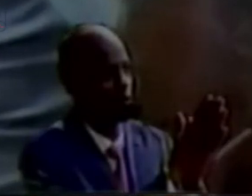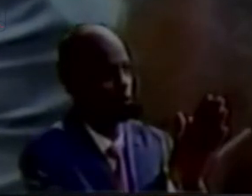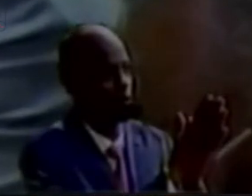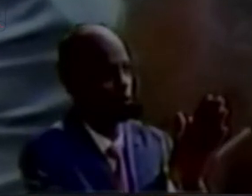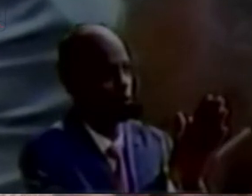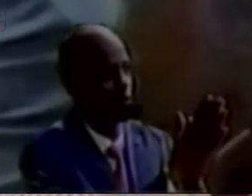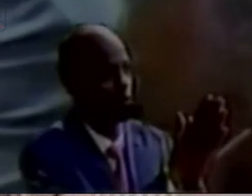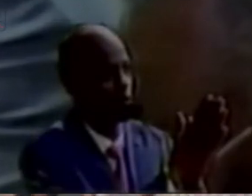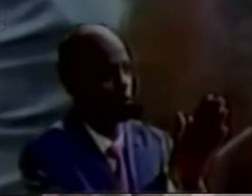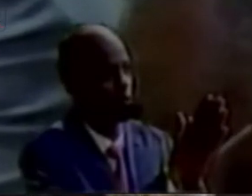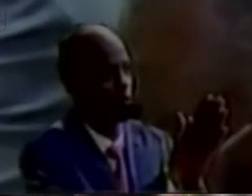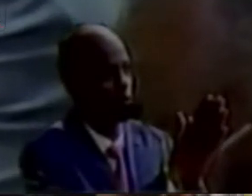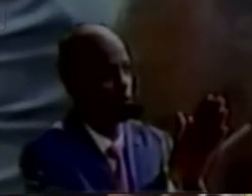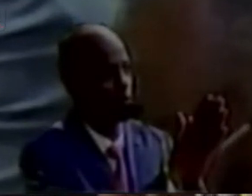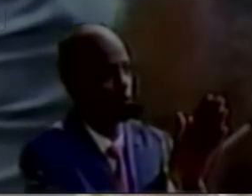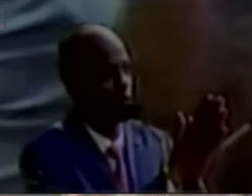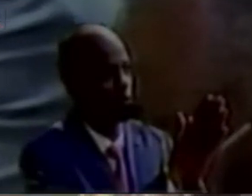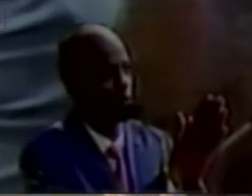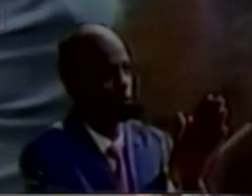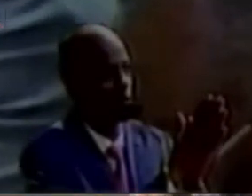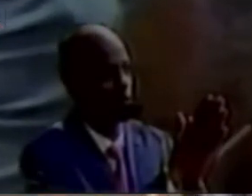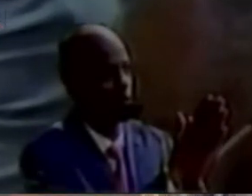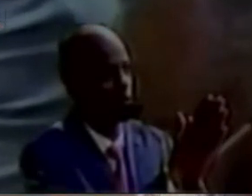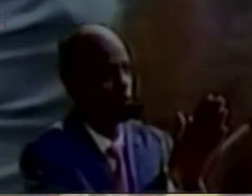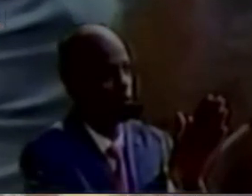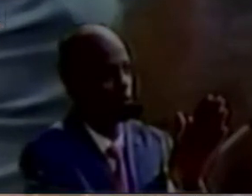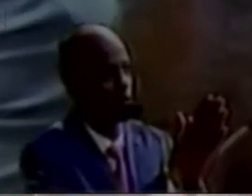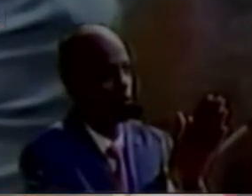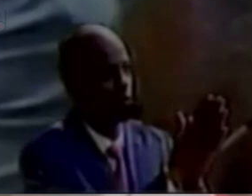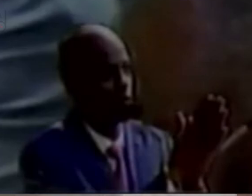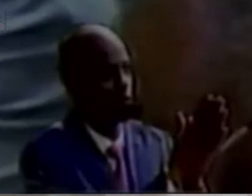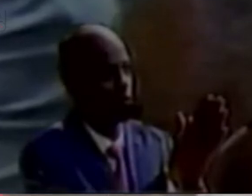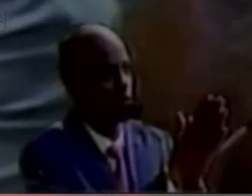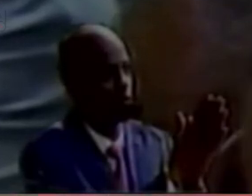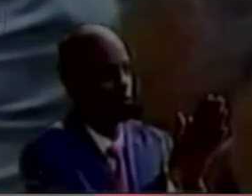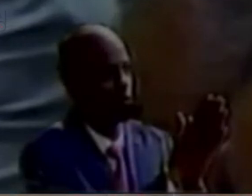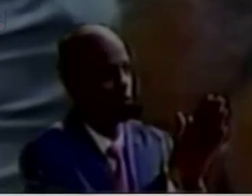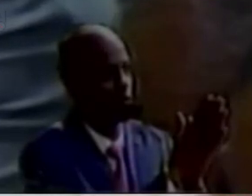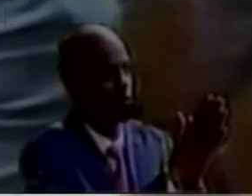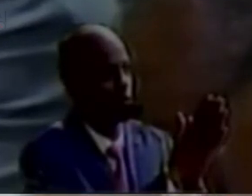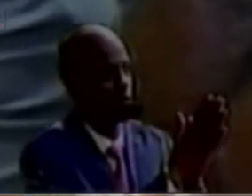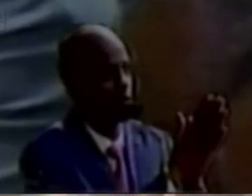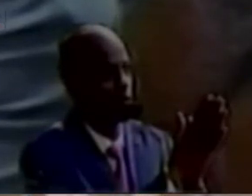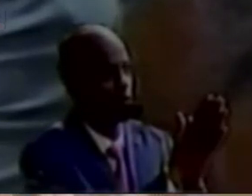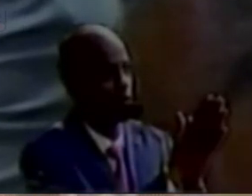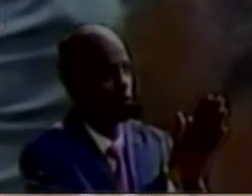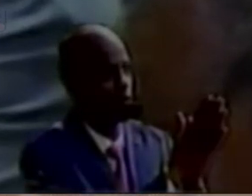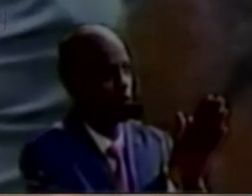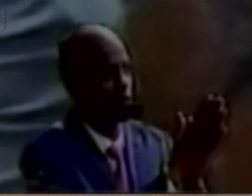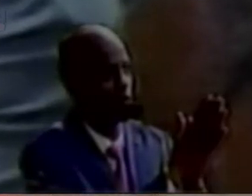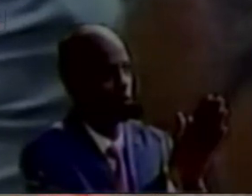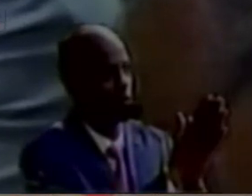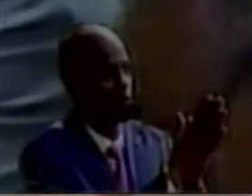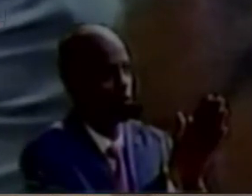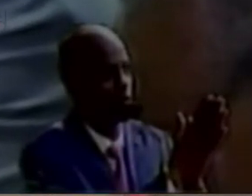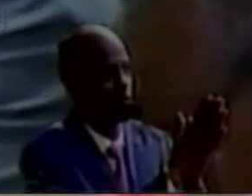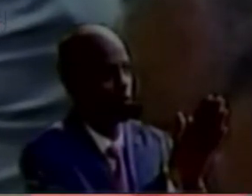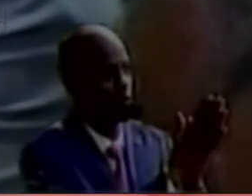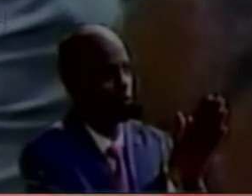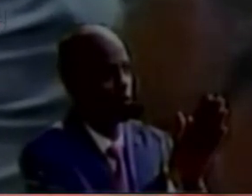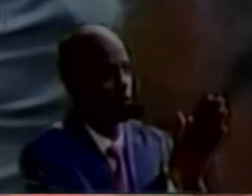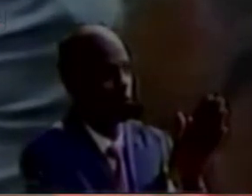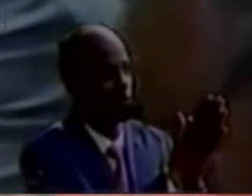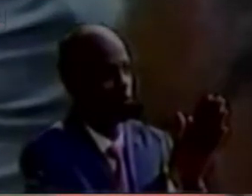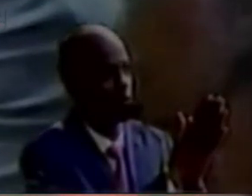de la catastrophe en instituant une coordination interministérielle appelée à soutenir les mécanismes